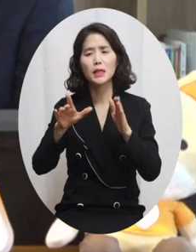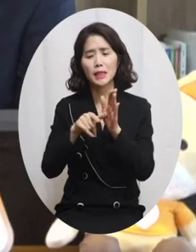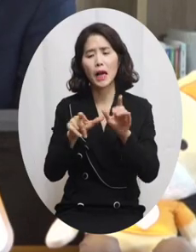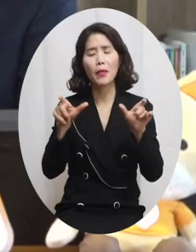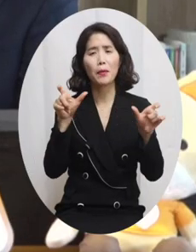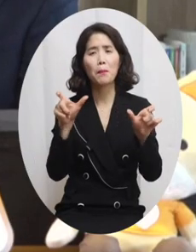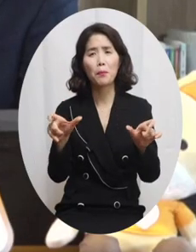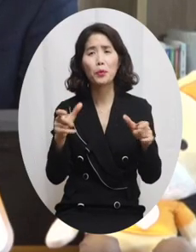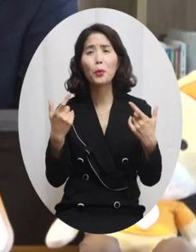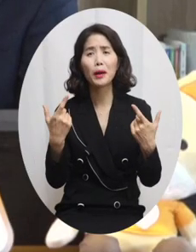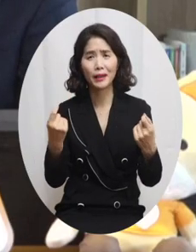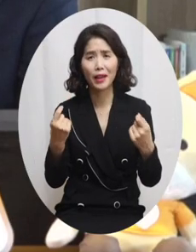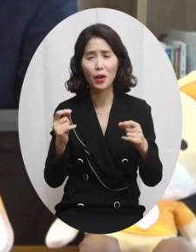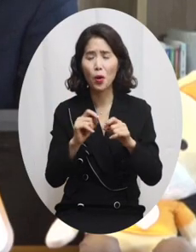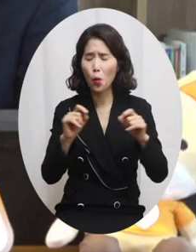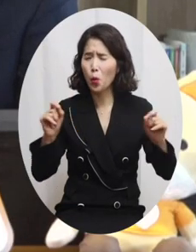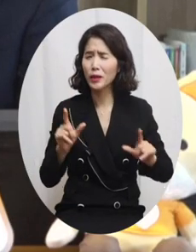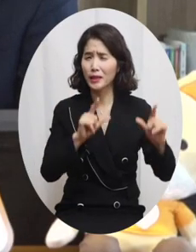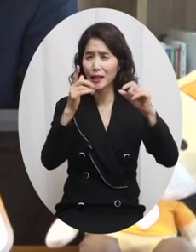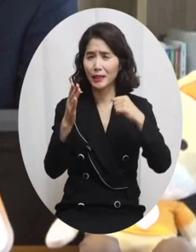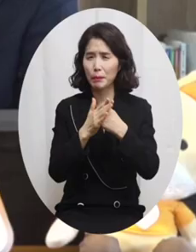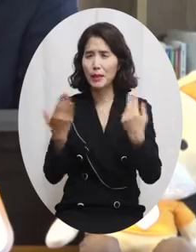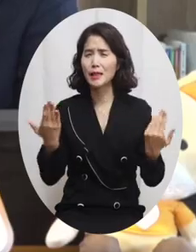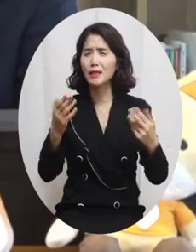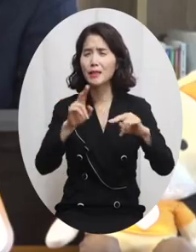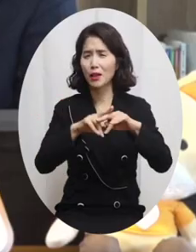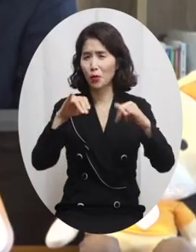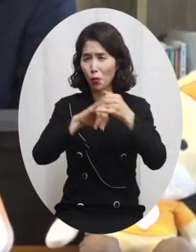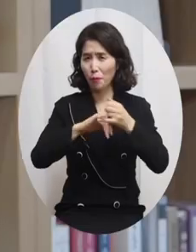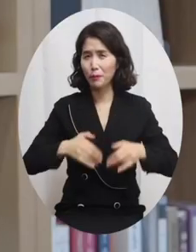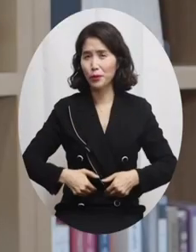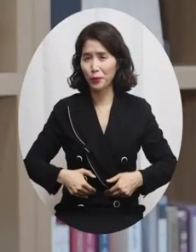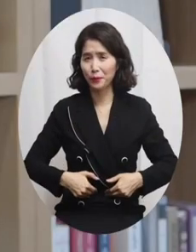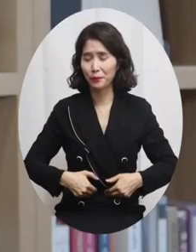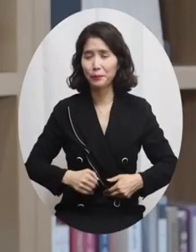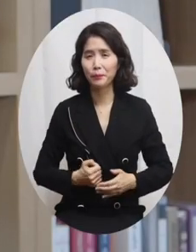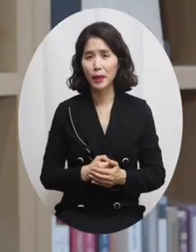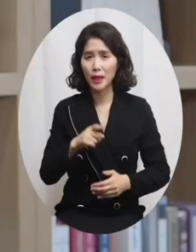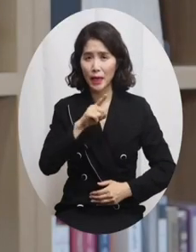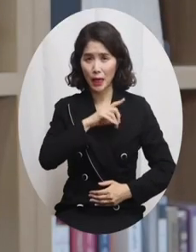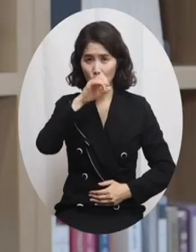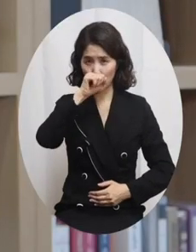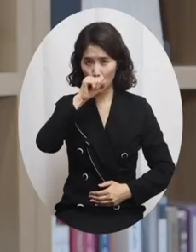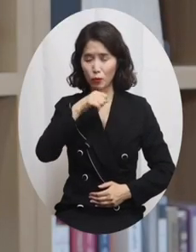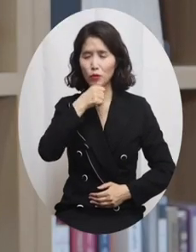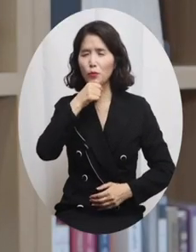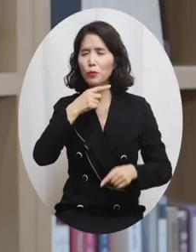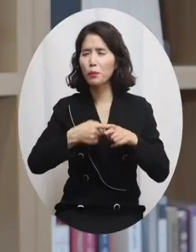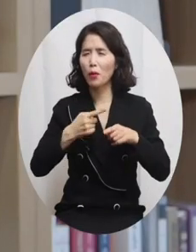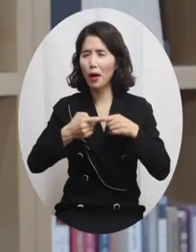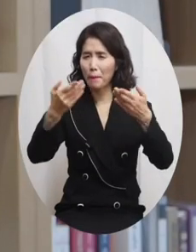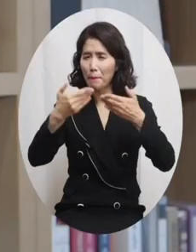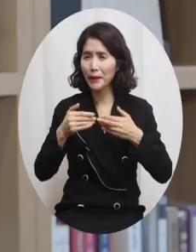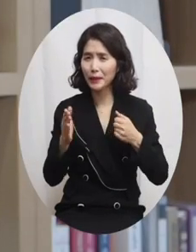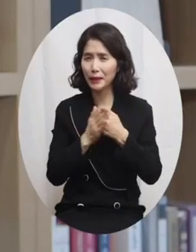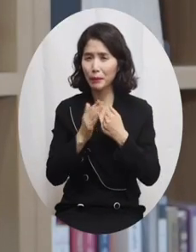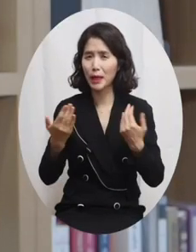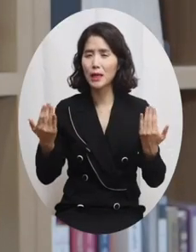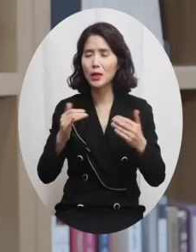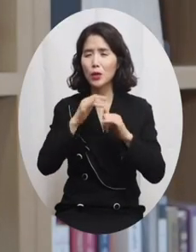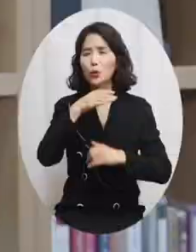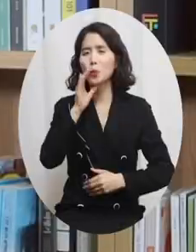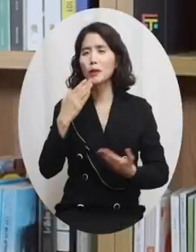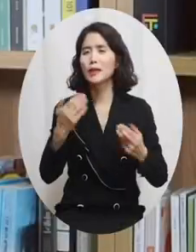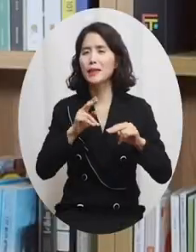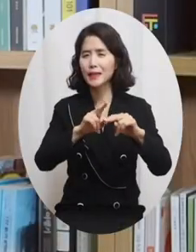그 어르신들한테 진짜 일자리가 필요합니다. 그래서 그런 일자리를 가장 좋은 점수를 받아서 일자리 노인 일자리 대상을